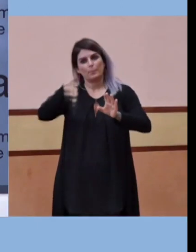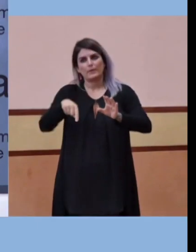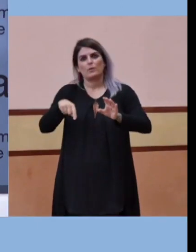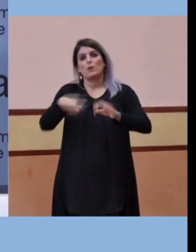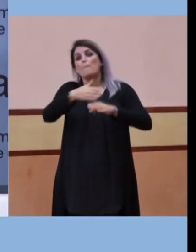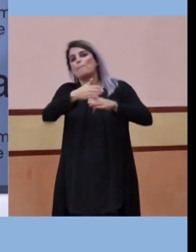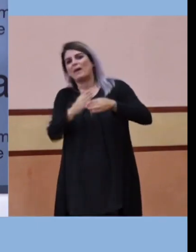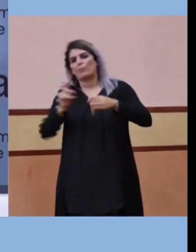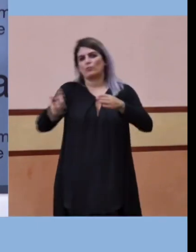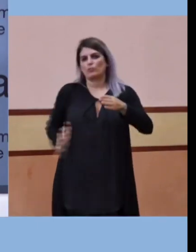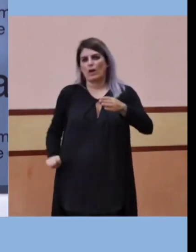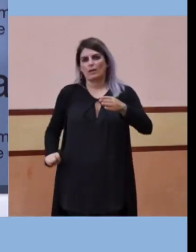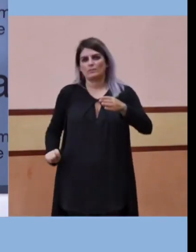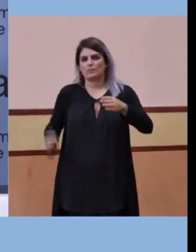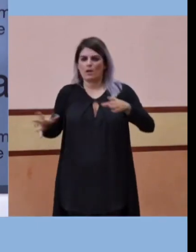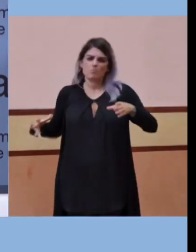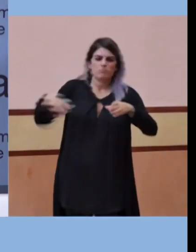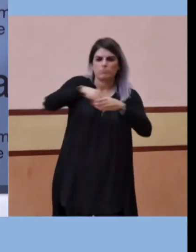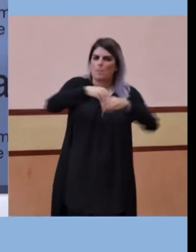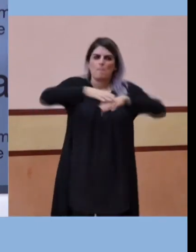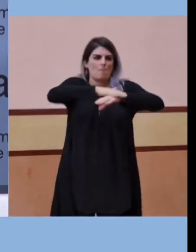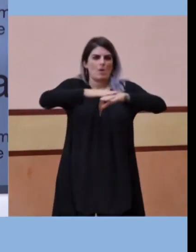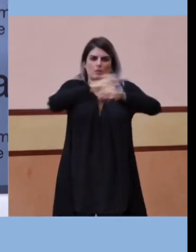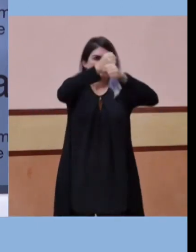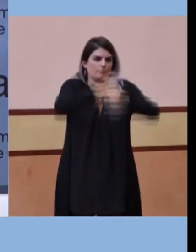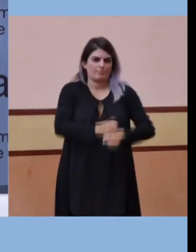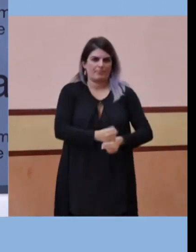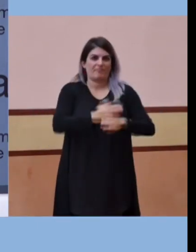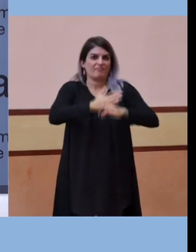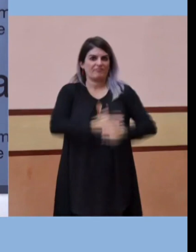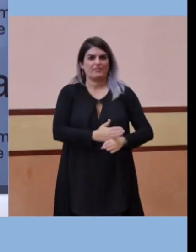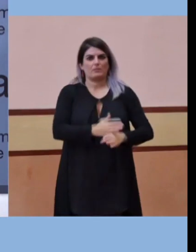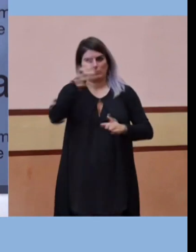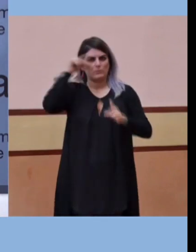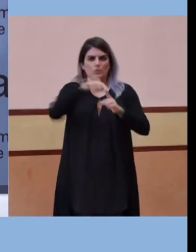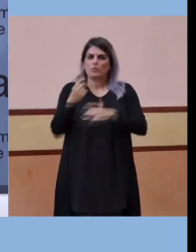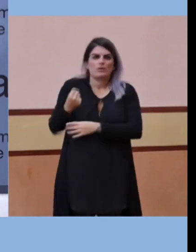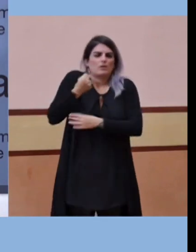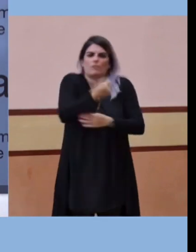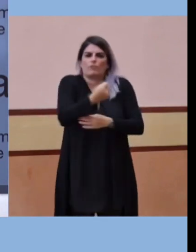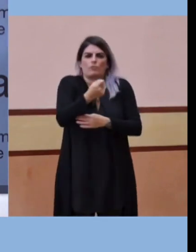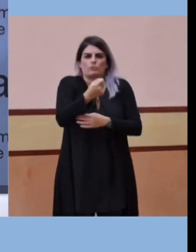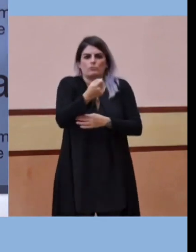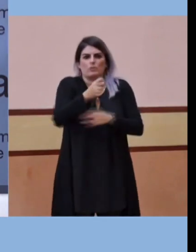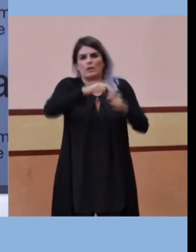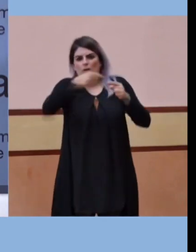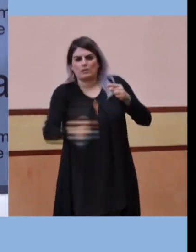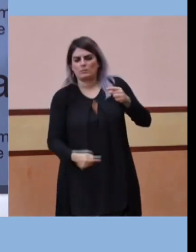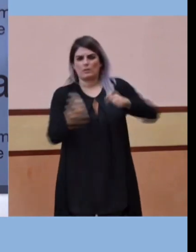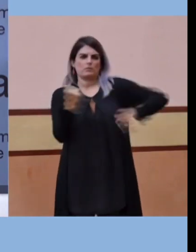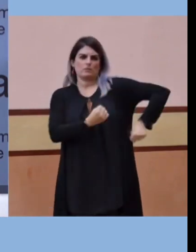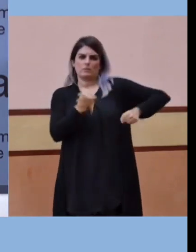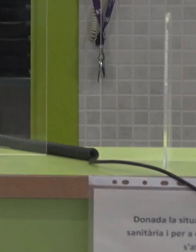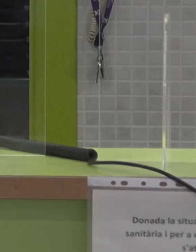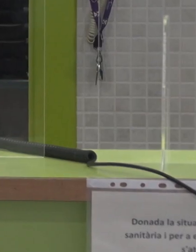que s'incorporaran de forma estructural per donar continuïtat a aquesta necessitat de reforçar la plantilla de professionals assistencials i el